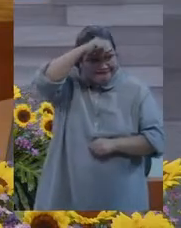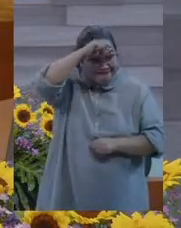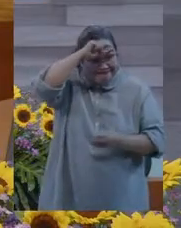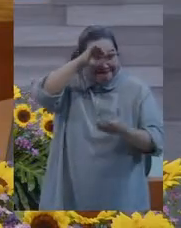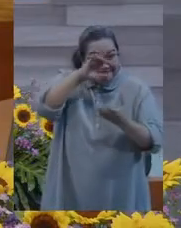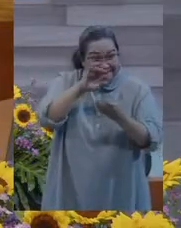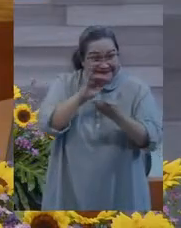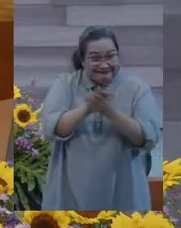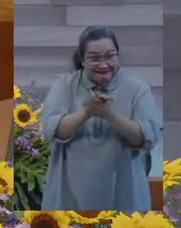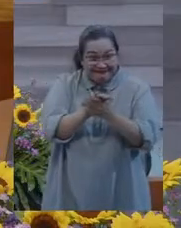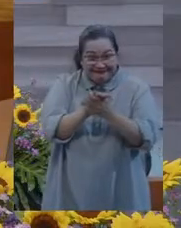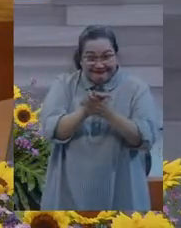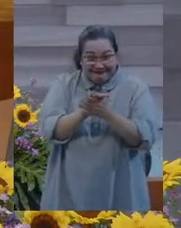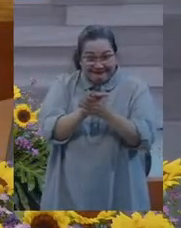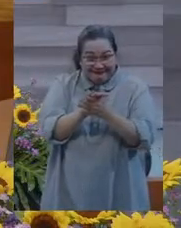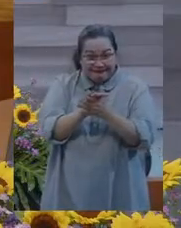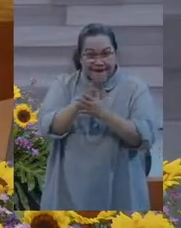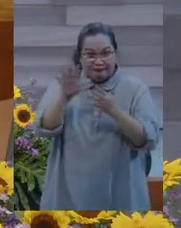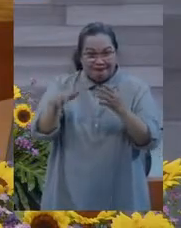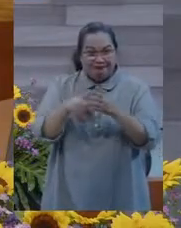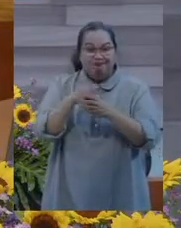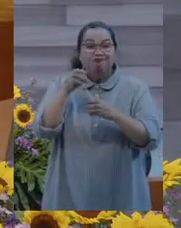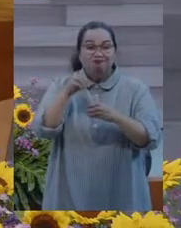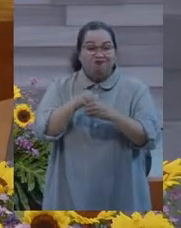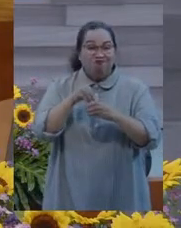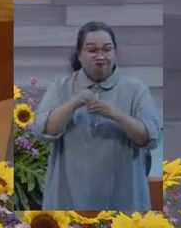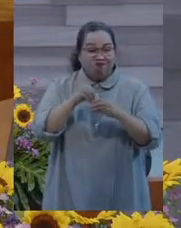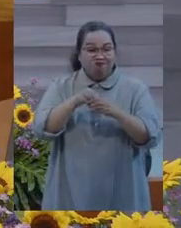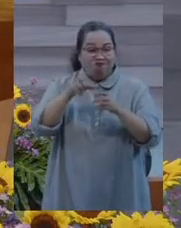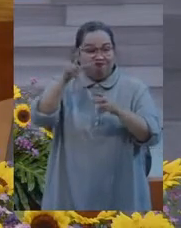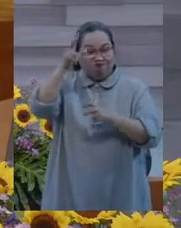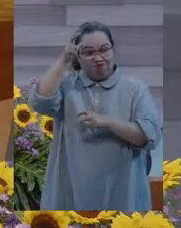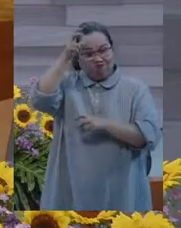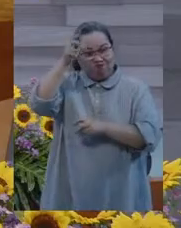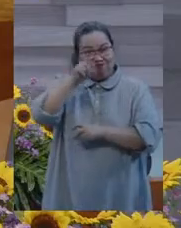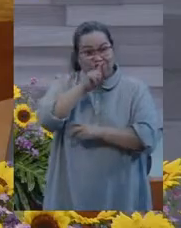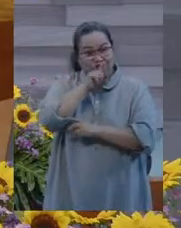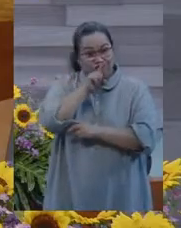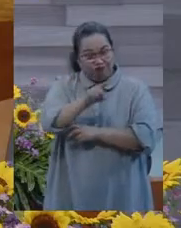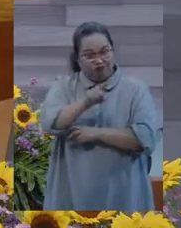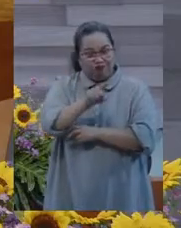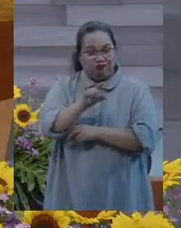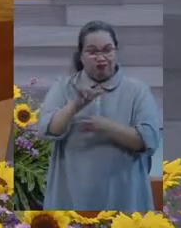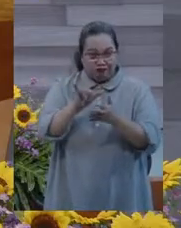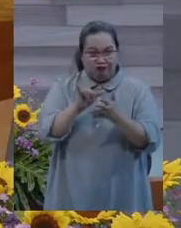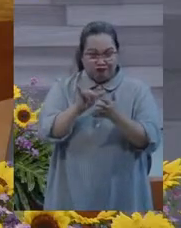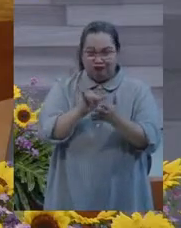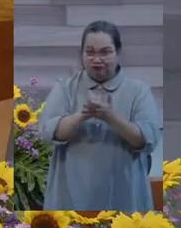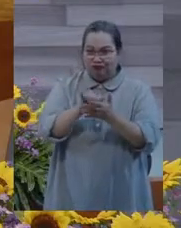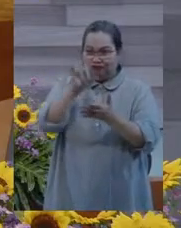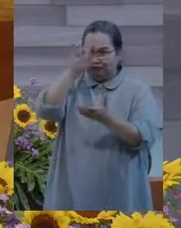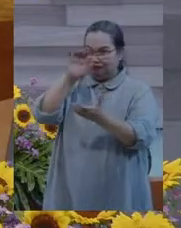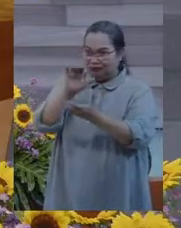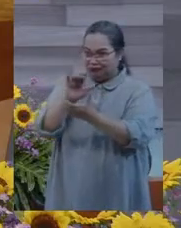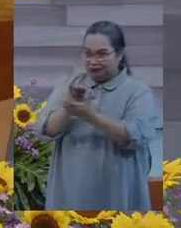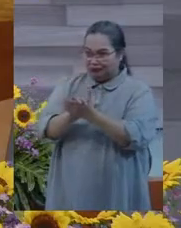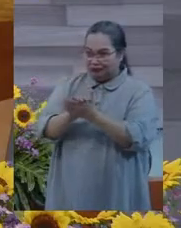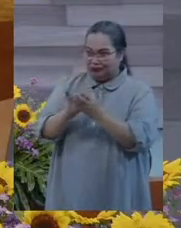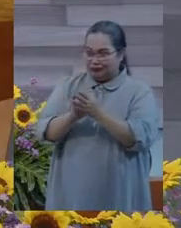Kasama yan lahat dito. At yun ang ginagamit nilang basihan ng